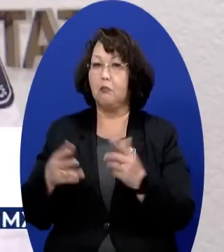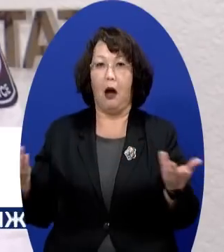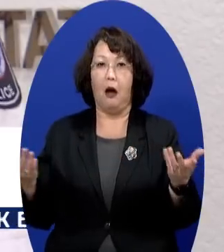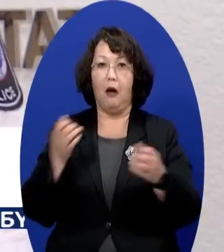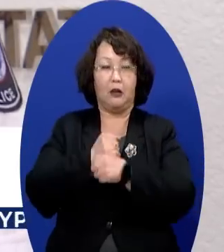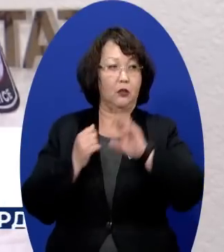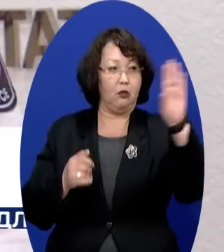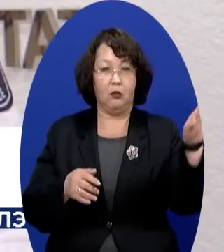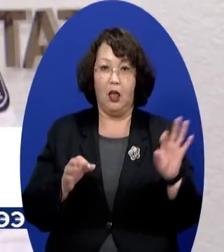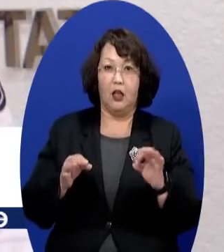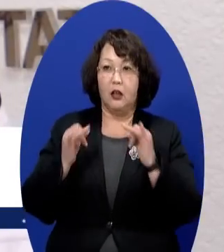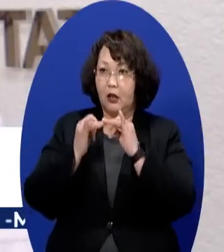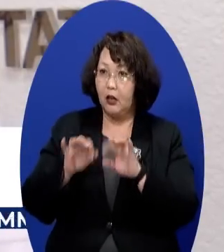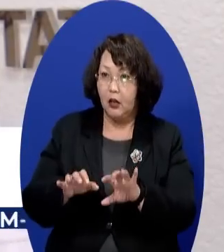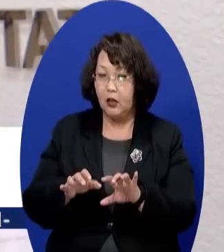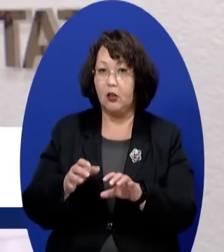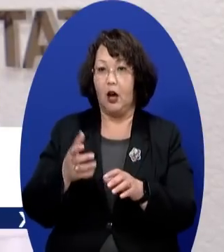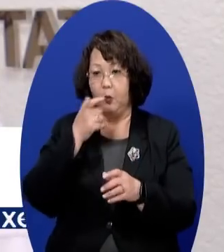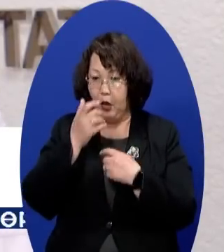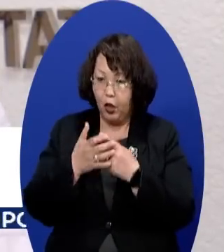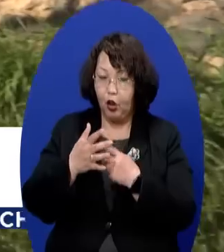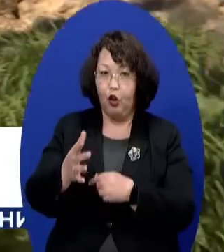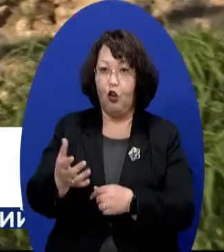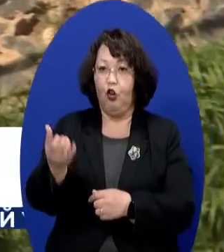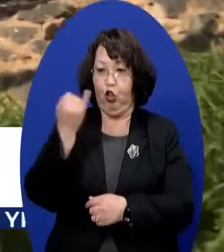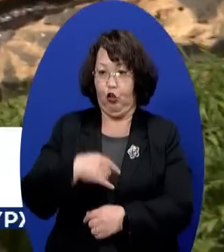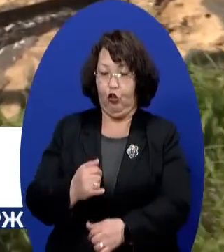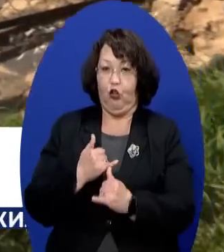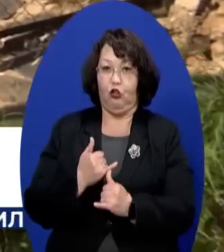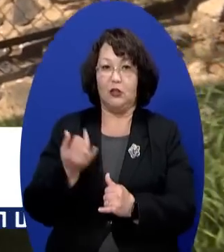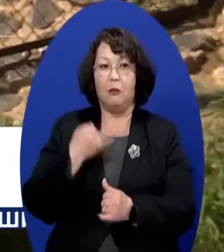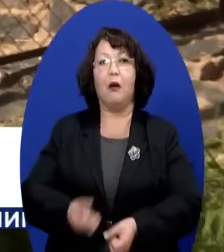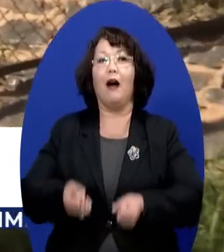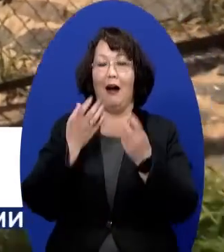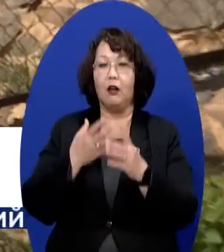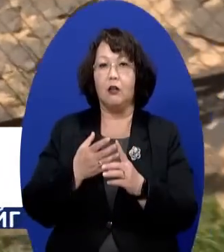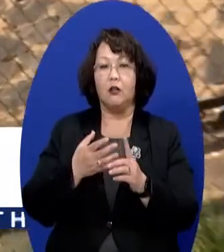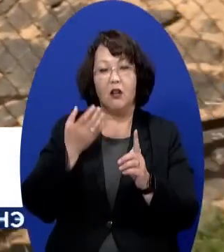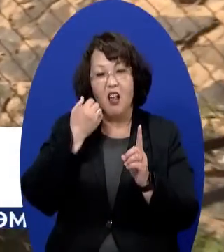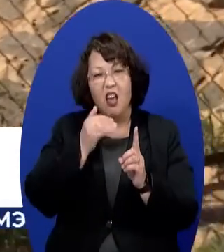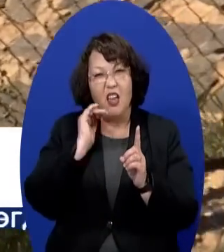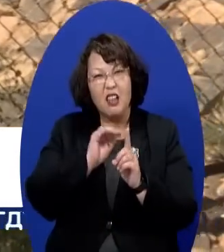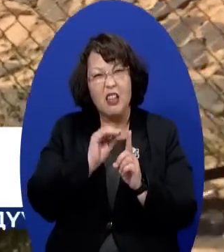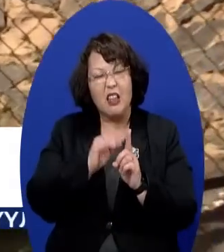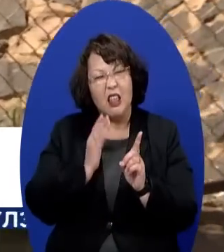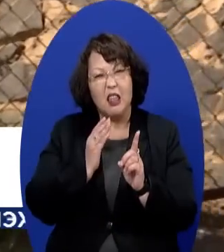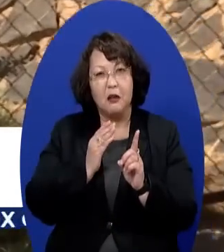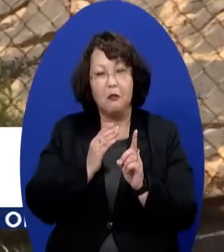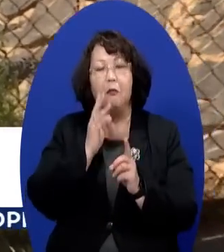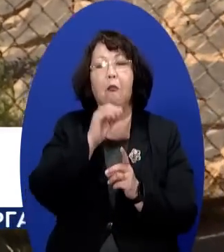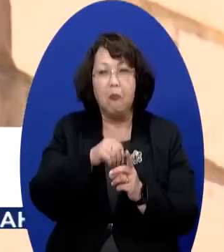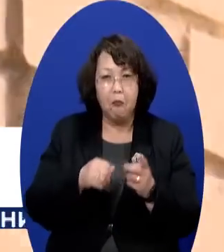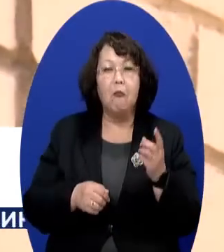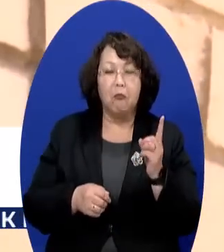захин гинт хэргийн хохирогч холбогдогч болох бас магадлалтай. Бусдын атгалгад амархан автдаг хүүхдүүд ээж аавын хариуцлагагүй байдлаас